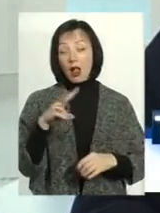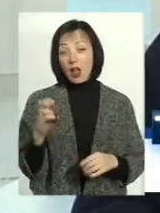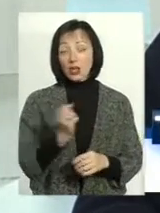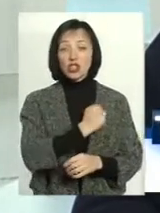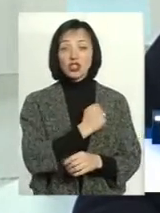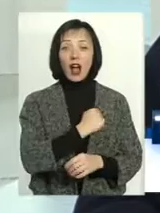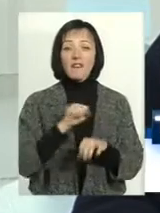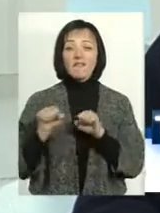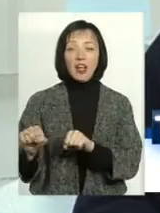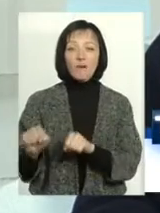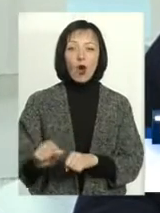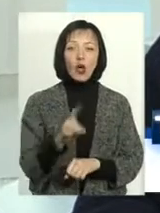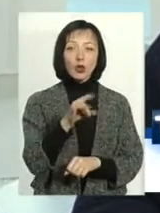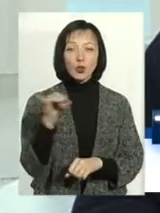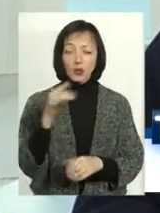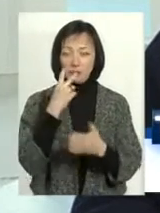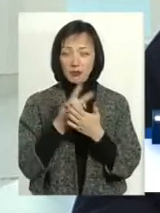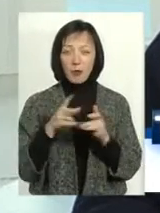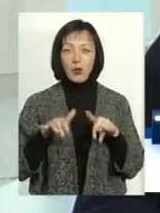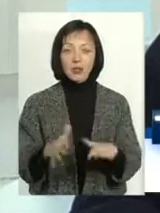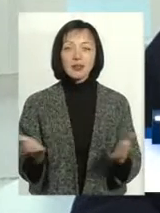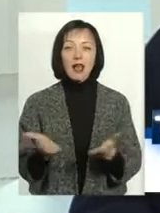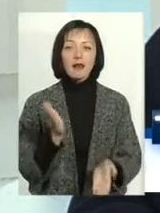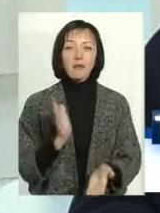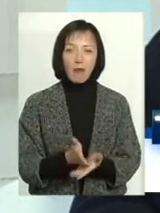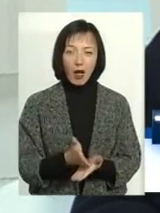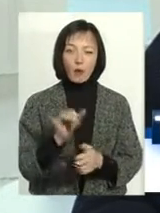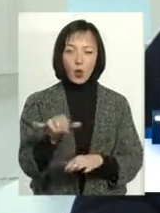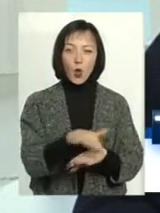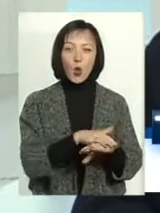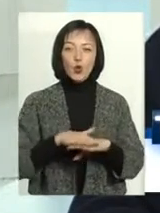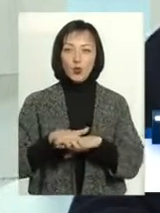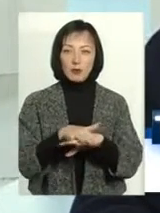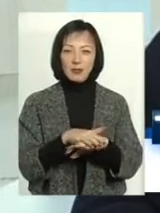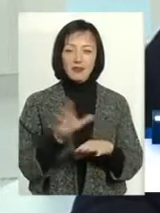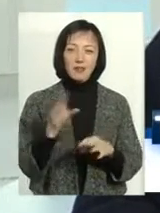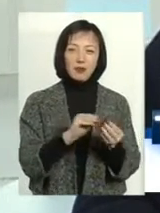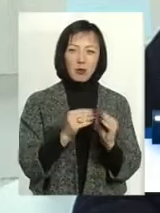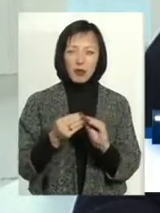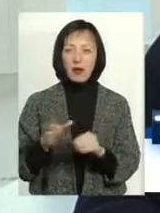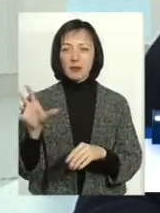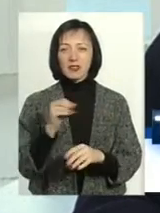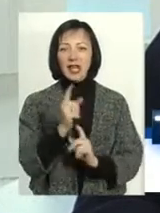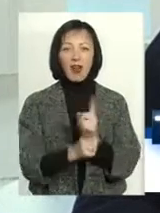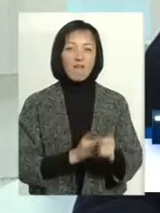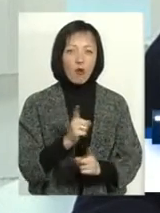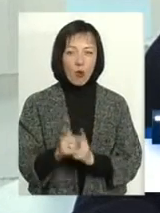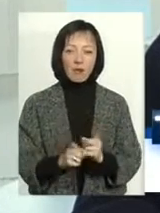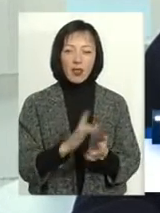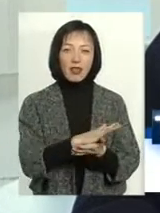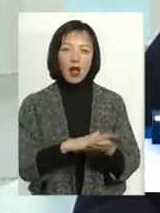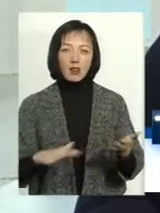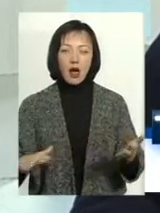адвокатурі відображаються всі ці процеси, які ми маємо і в суспільстві. Всі ці негаразди, всі ці реформи і так далі, і